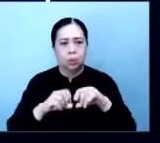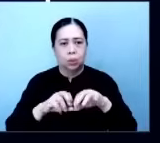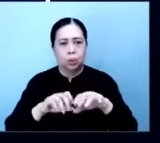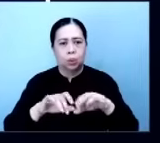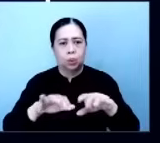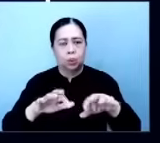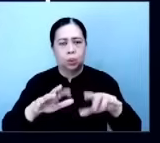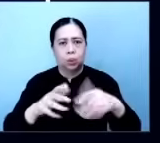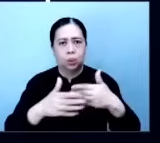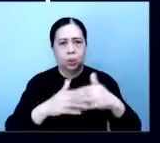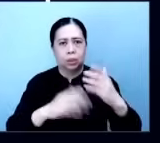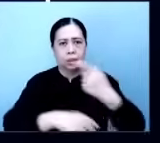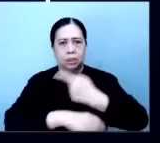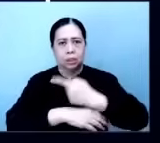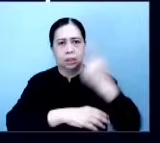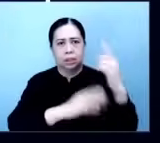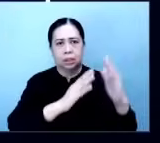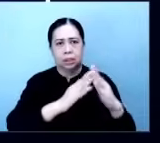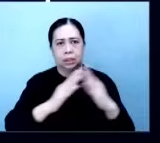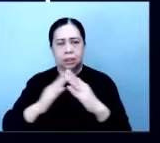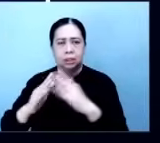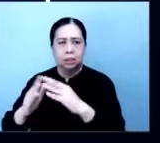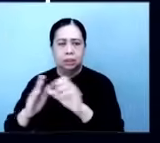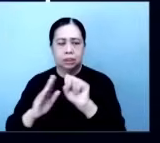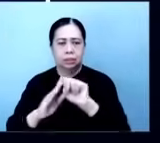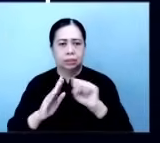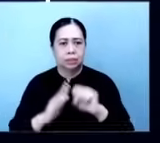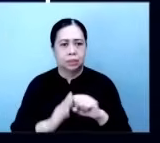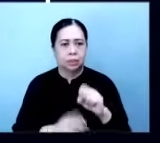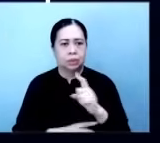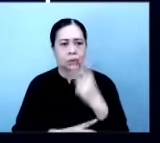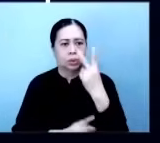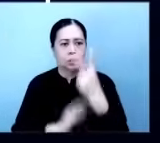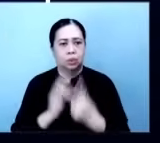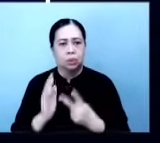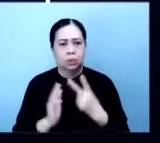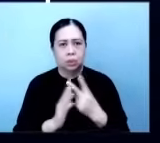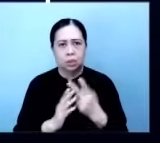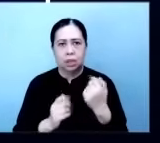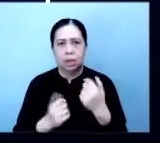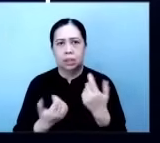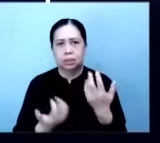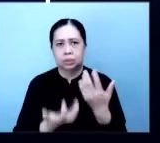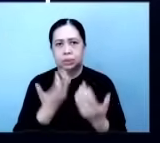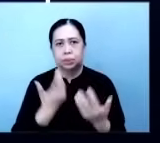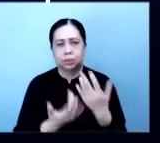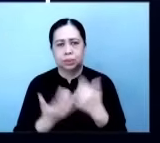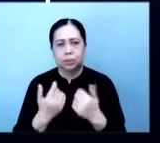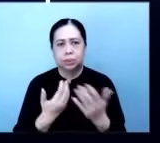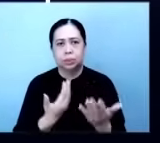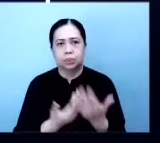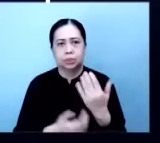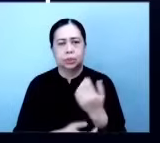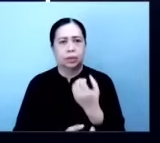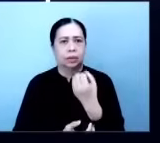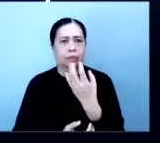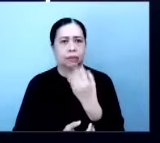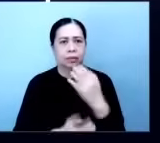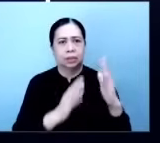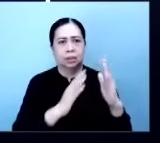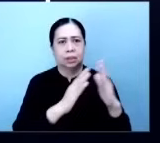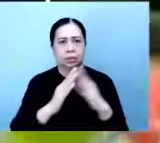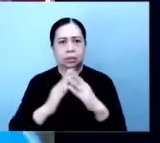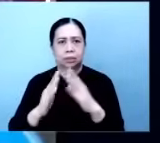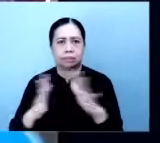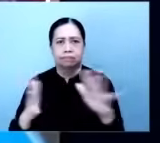katabing subdivision. Halos 2 oras ang inabot sa pag-apula sa sunog. Aabot sa 15 mga bahay ang